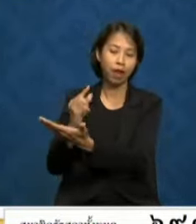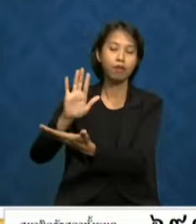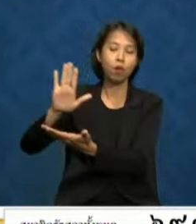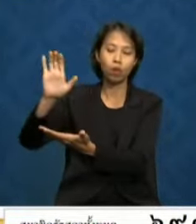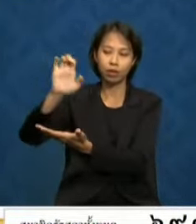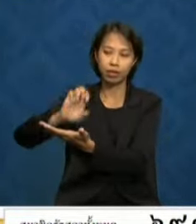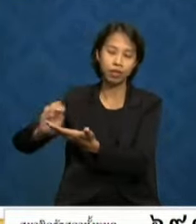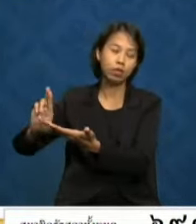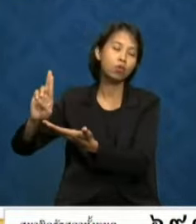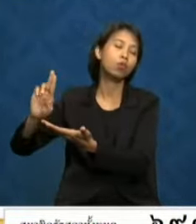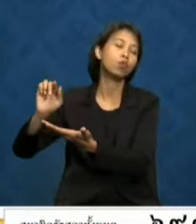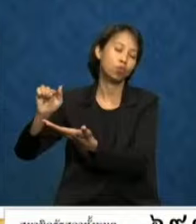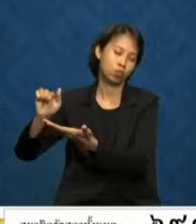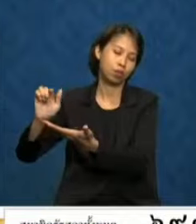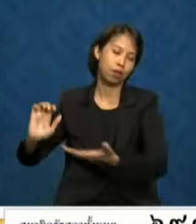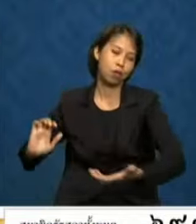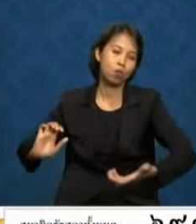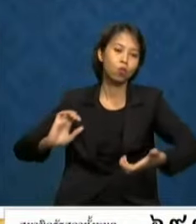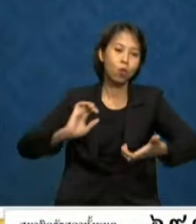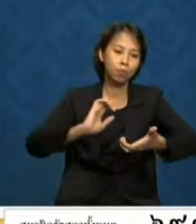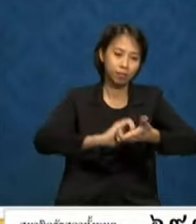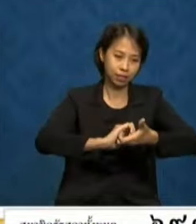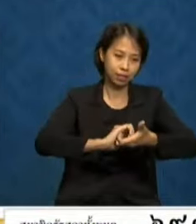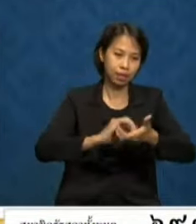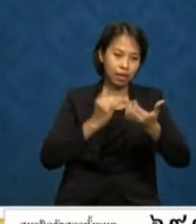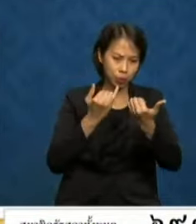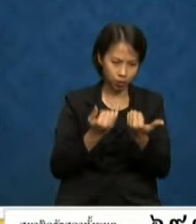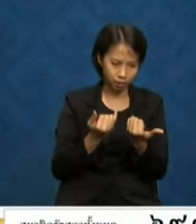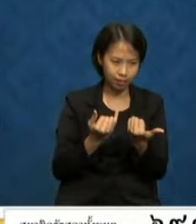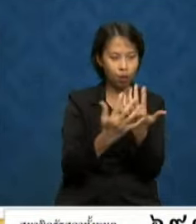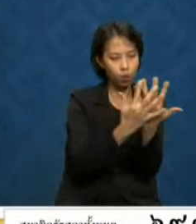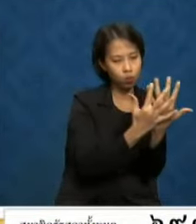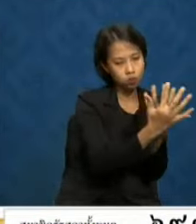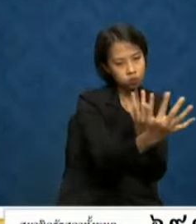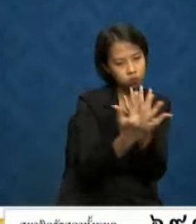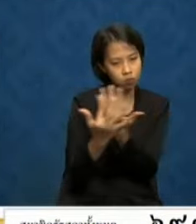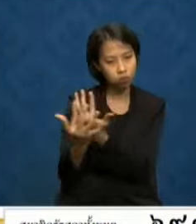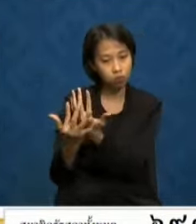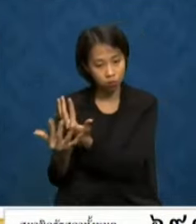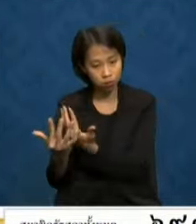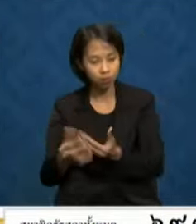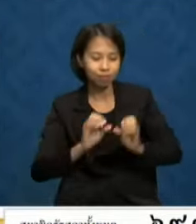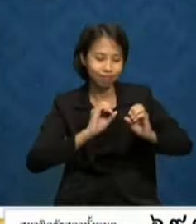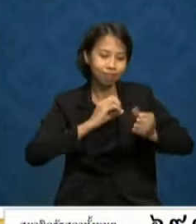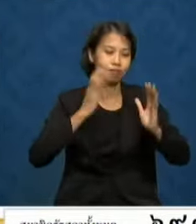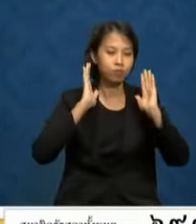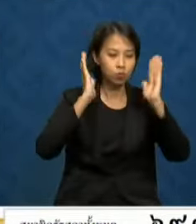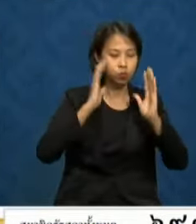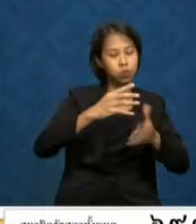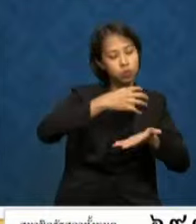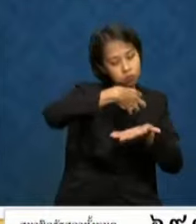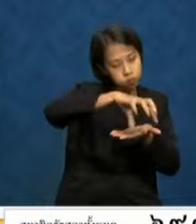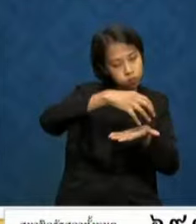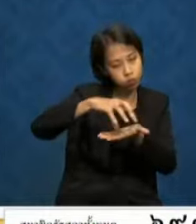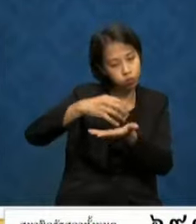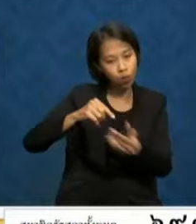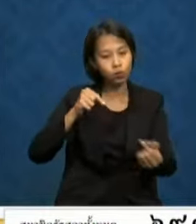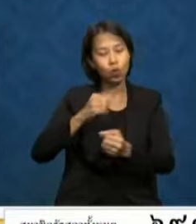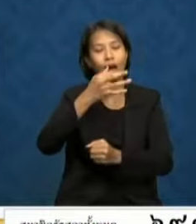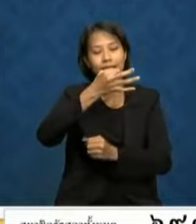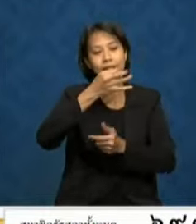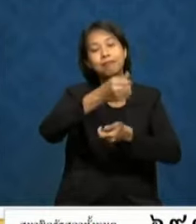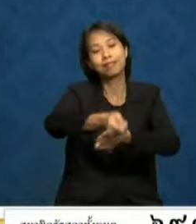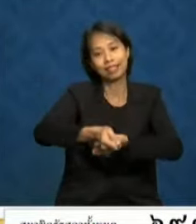ำประเทศไทยที่เป็นเจ้าของมาตรการนะครับให้ความรู้นะครับกับเกษตรกรแล้วก็ผู้ประกอบการไทยในเรื่องนี้นะ